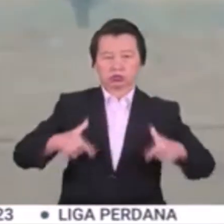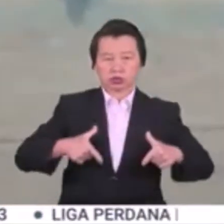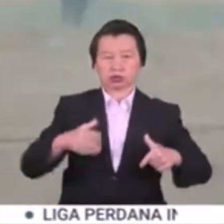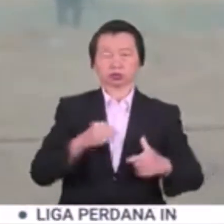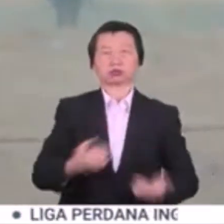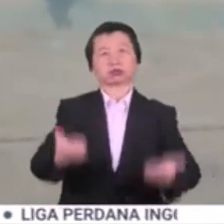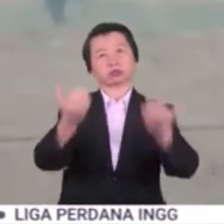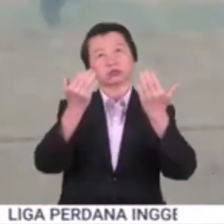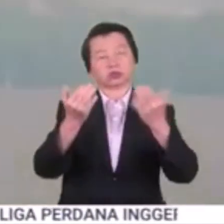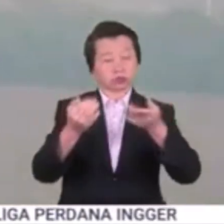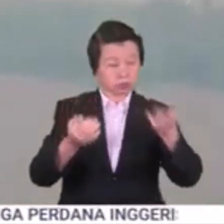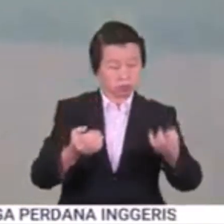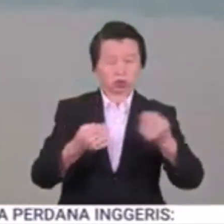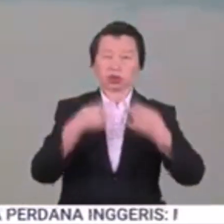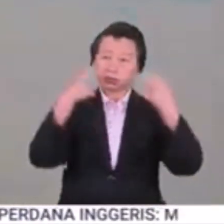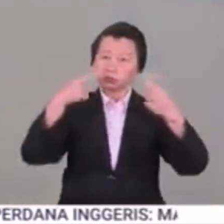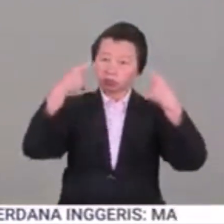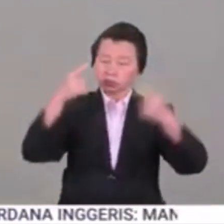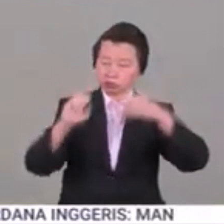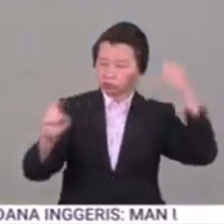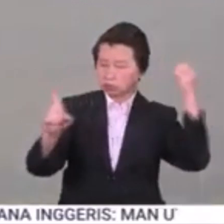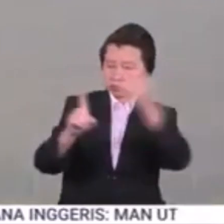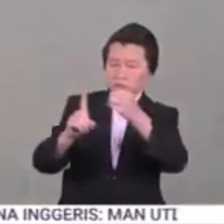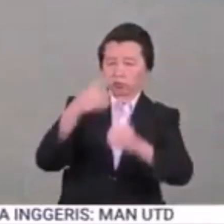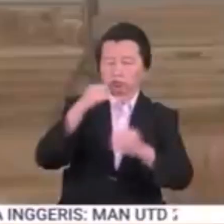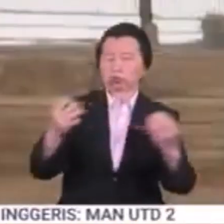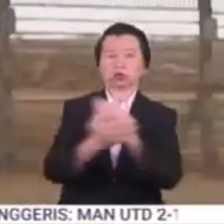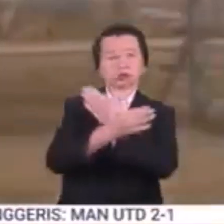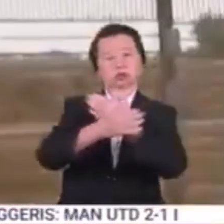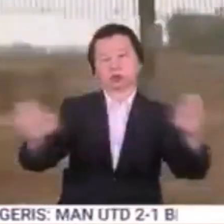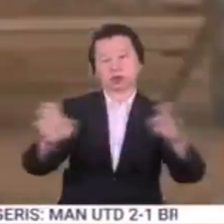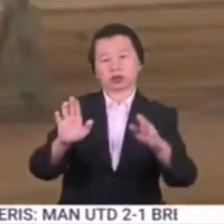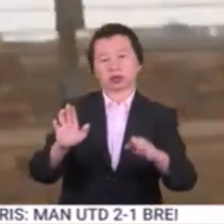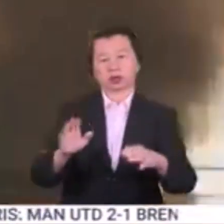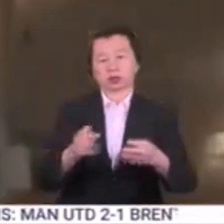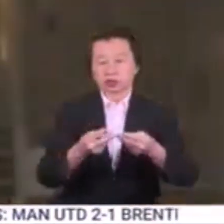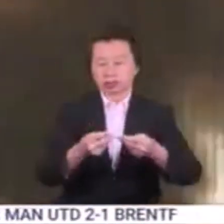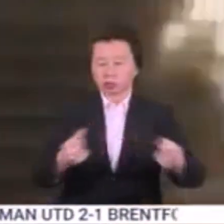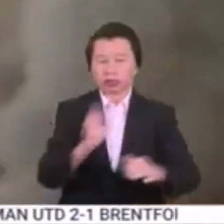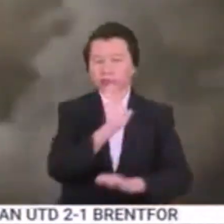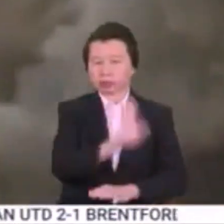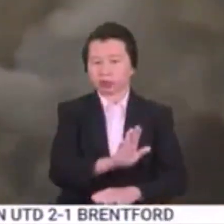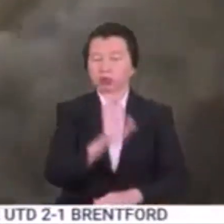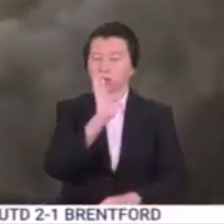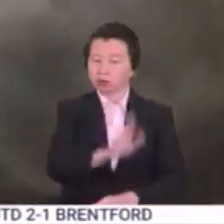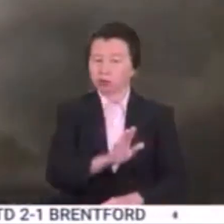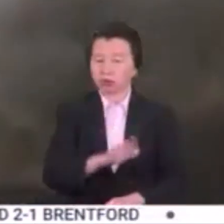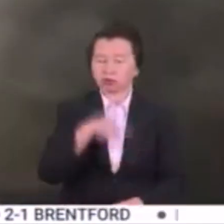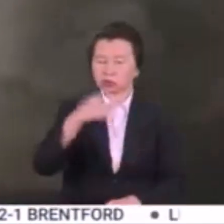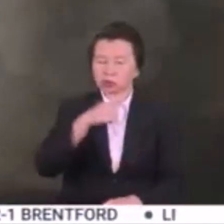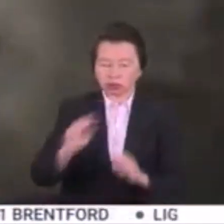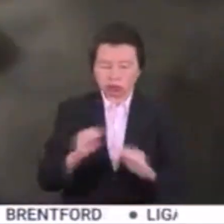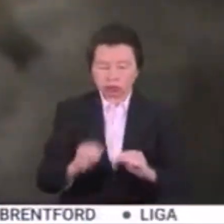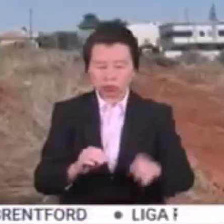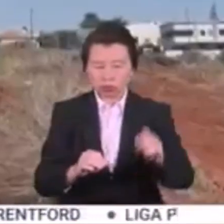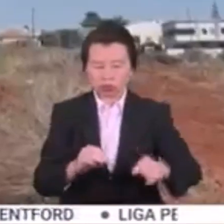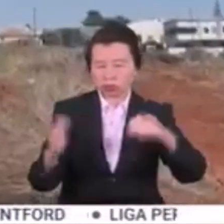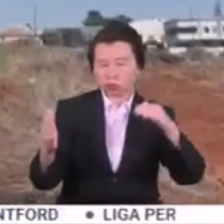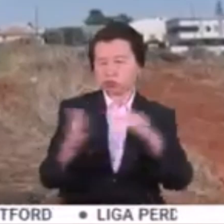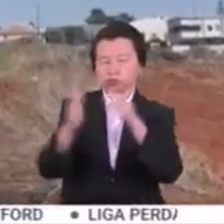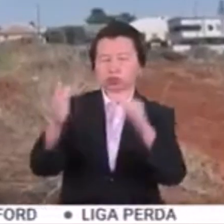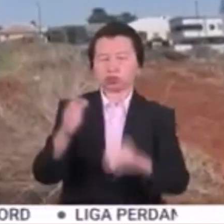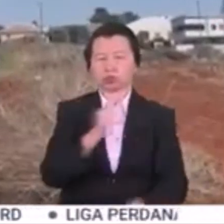berdoa agar mereka berjaya dalam objektif mereka untuk membebaskan tanah air mereka mereka menyifat pergerakan penentangan